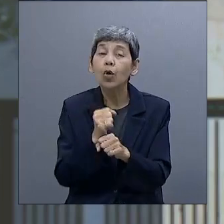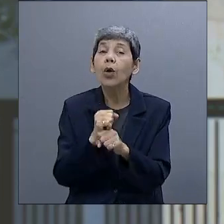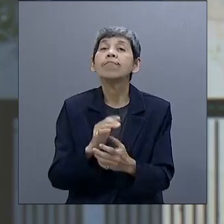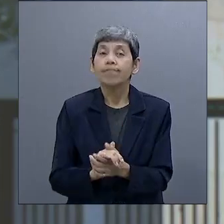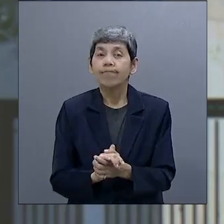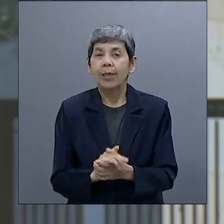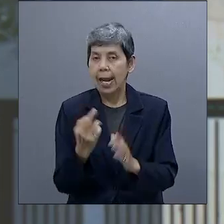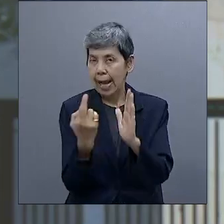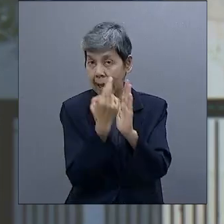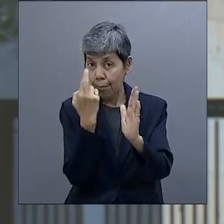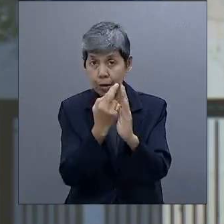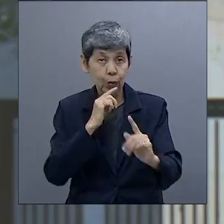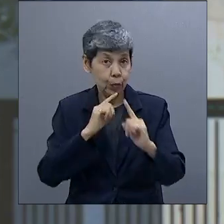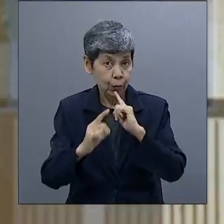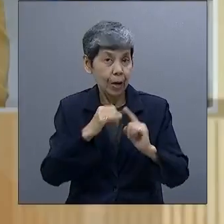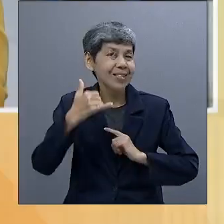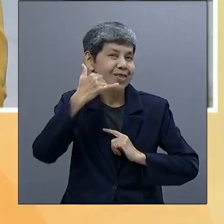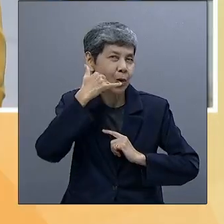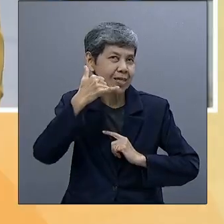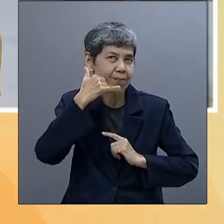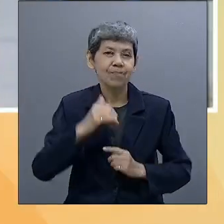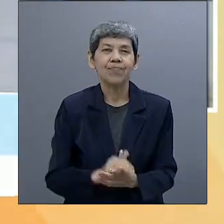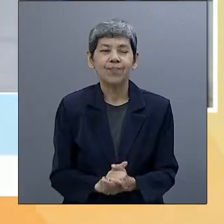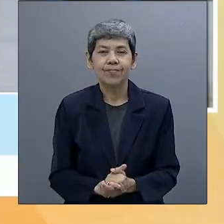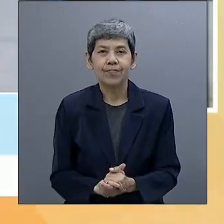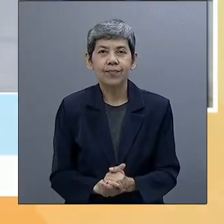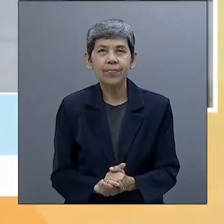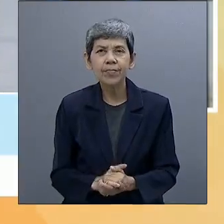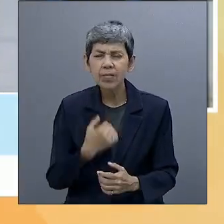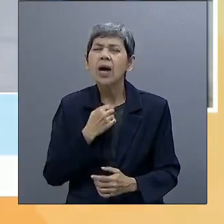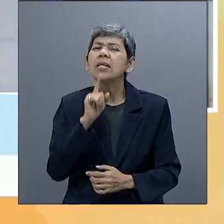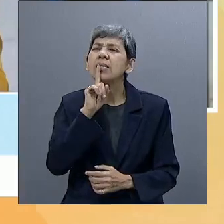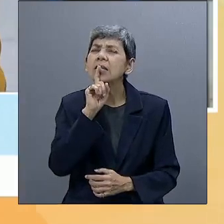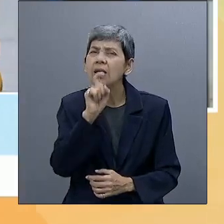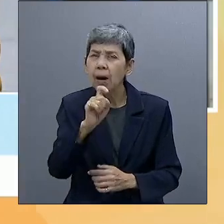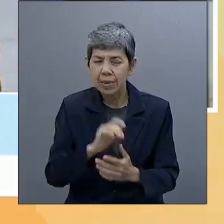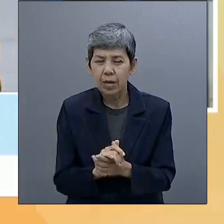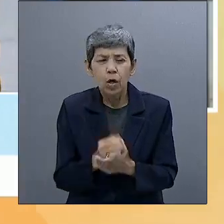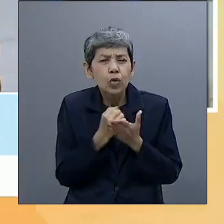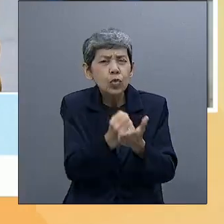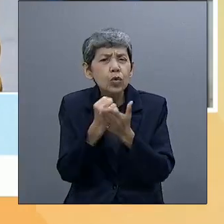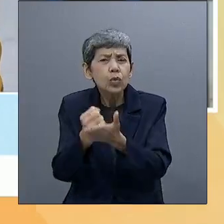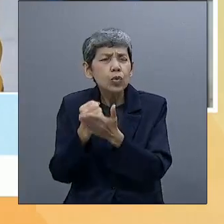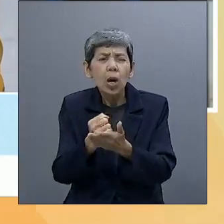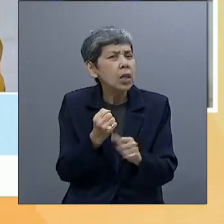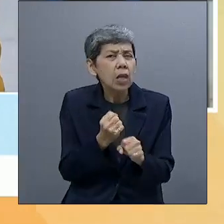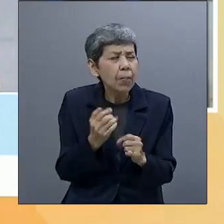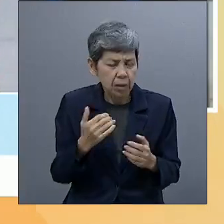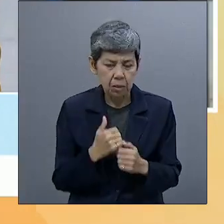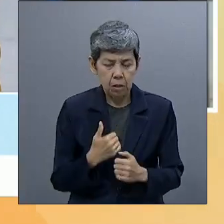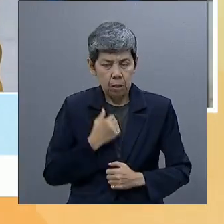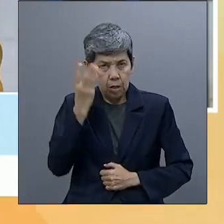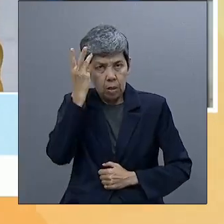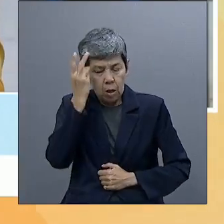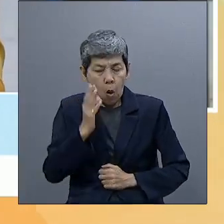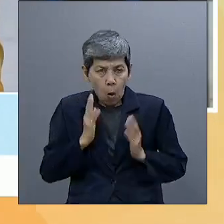อนันต์ค่ะ สวัสดีครับคุณอุษาครับ ค่ะแนวทางในการช่วยเหลือชาวบ้านจะเป็นยังไงบ้างคะเพราะว่าชาวบ้านเขาบอกว่าก็หวาดก